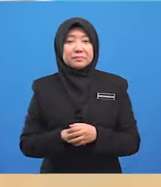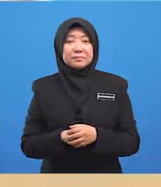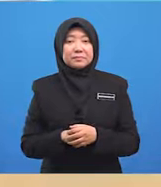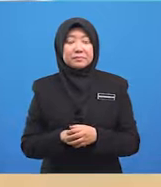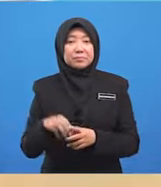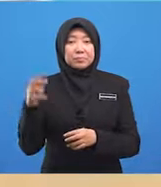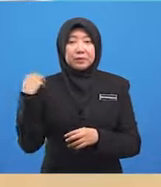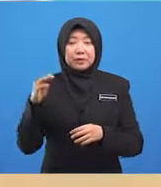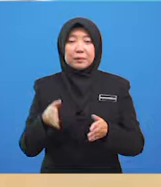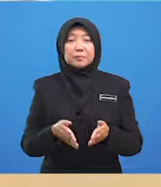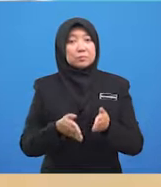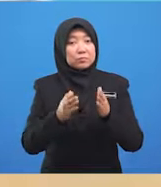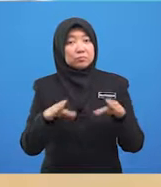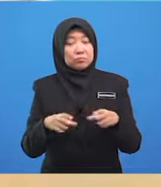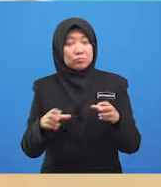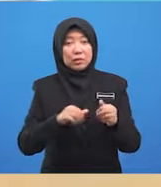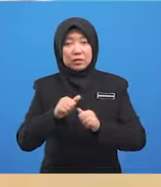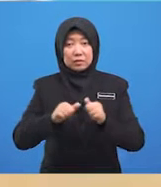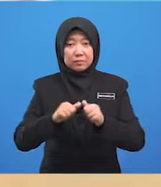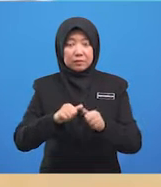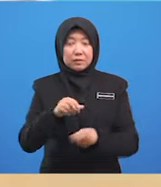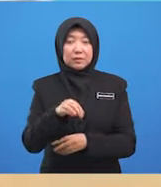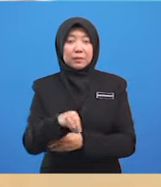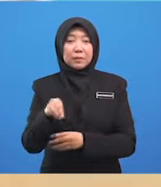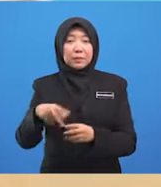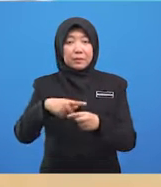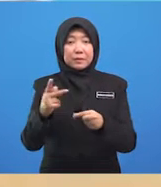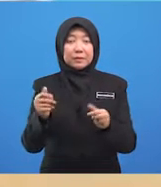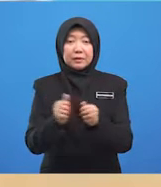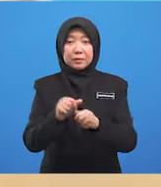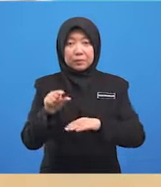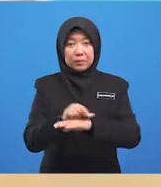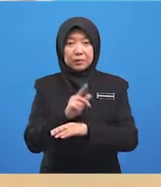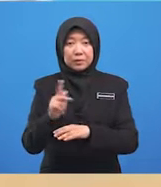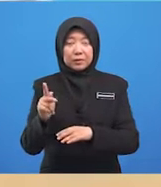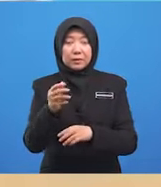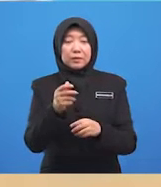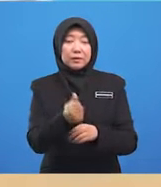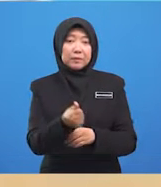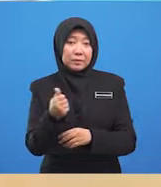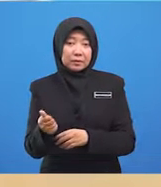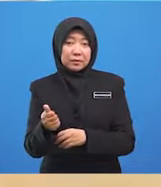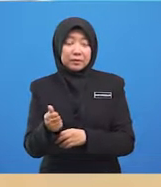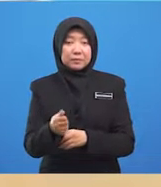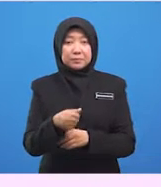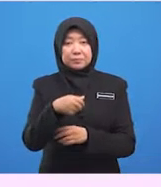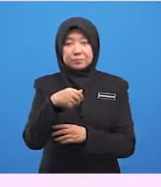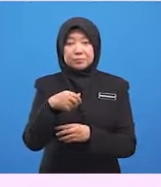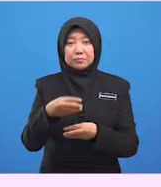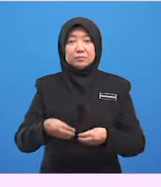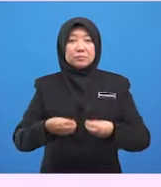mereka menjalankan Tweety penanaman padi dengan menggunakan peralatan yang diberi nama